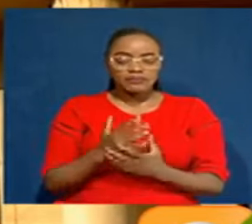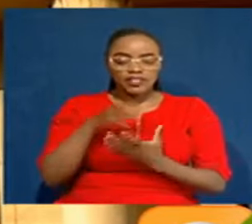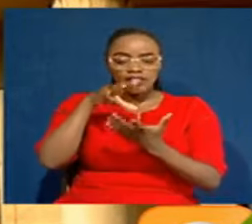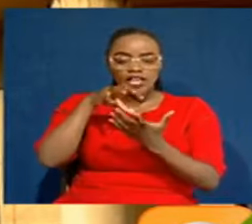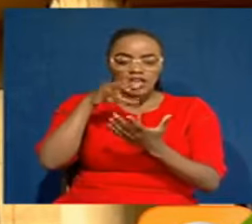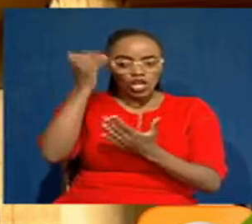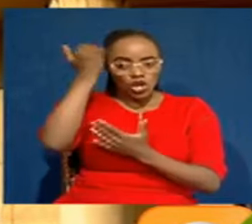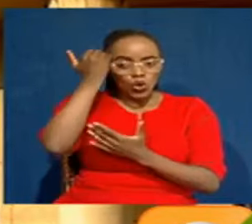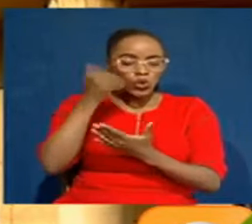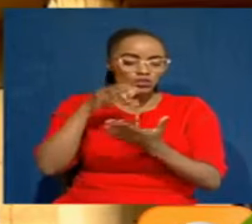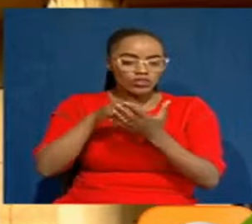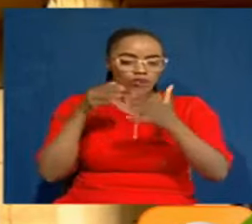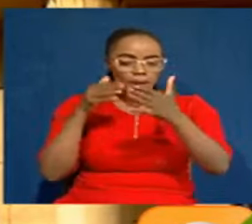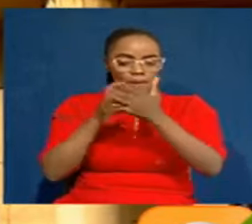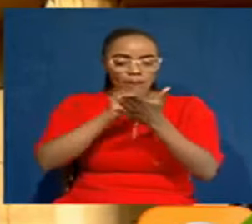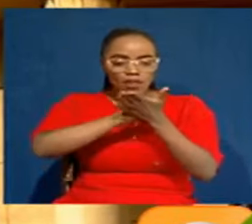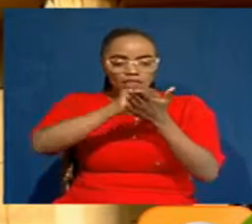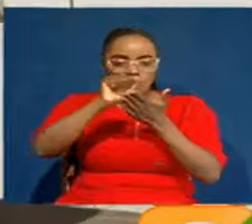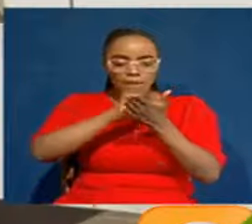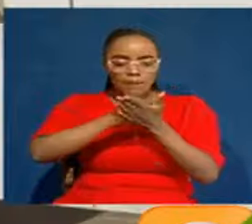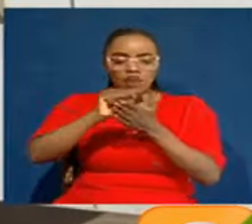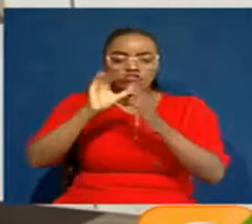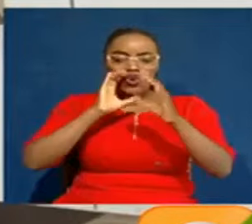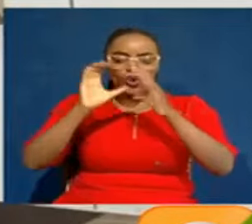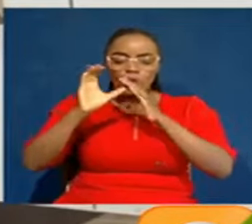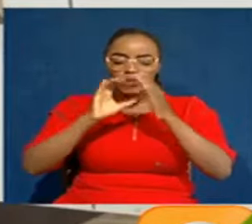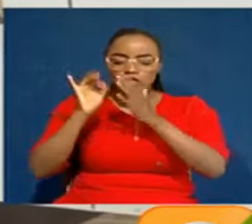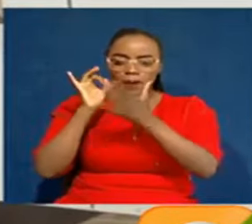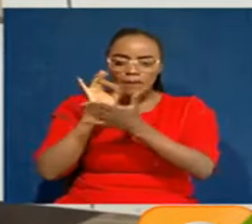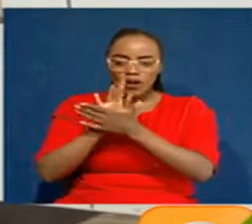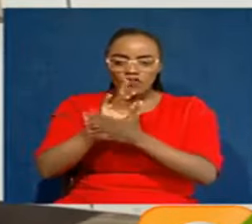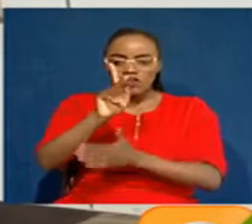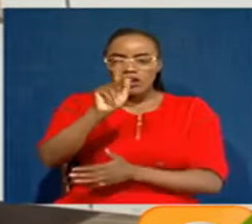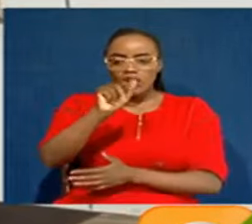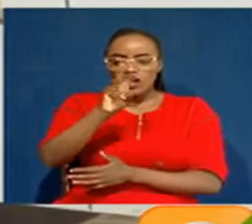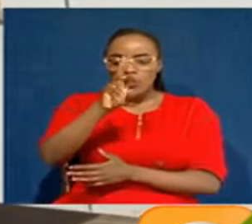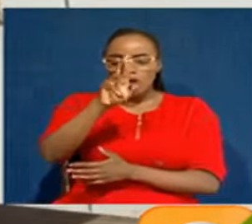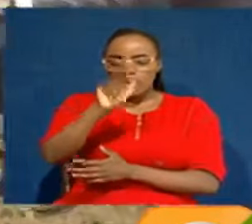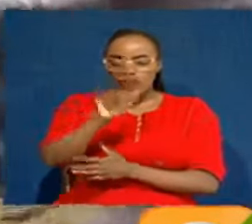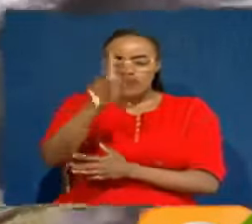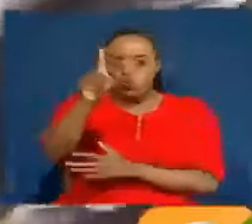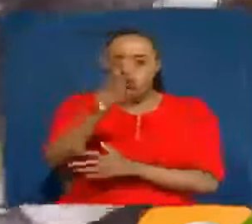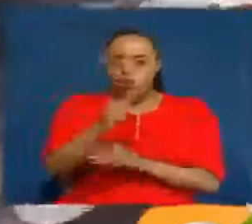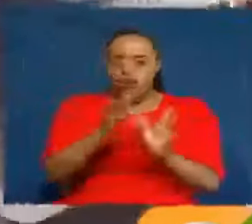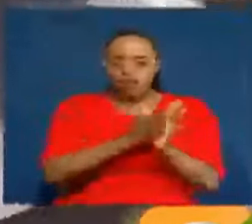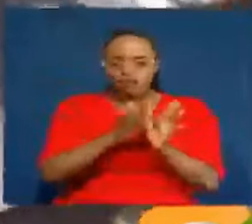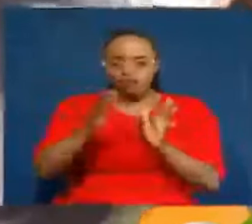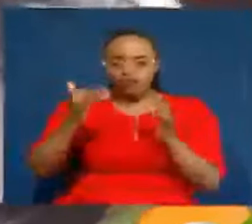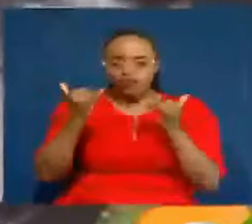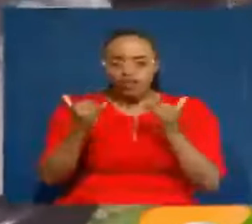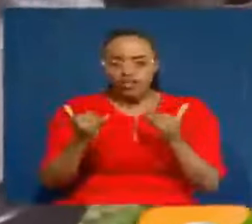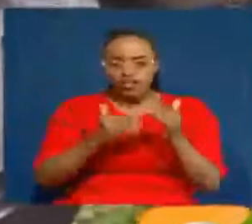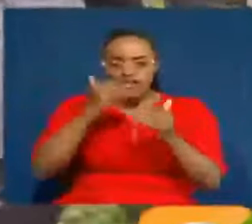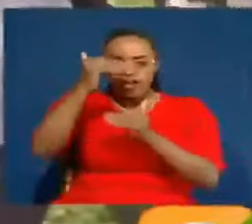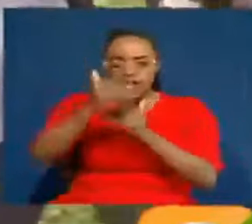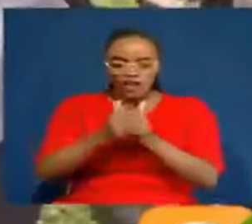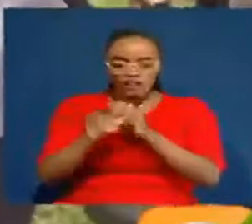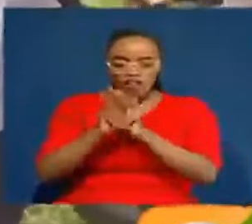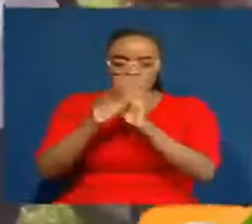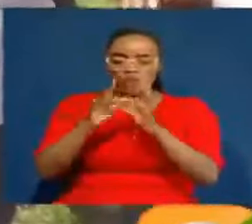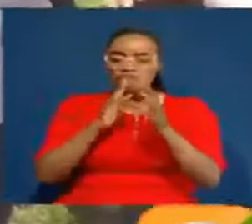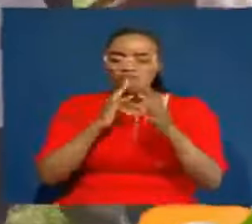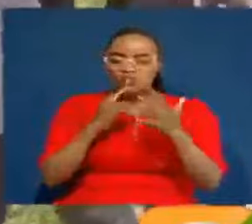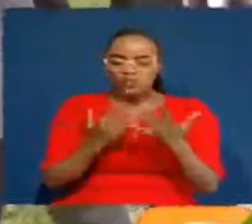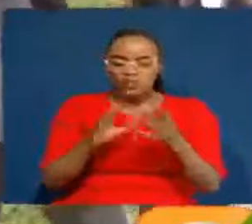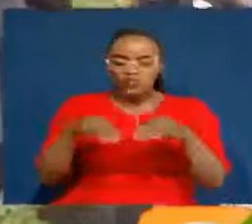Mahakama hiyo pia imezuia kuchapishwa kwa mawasiliano ya kumuondoa Kawera afisini kwa mwezi mmoja kutoka sasa, baada ya mawakili wake